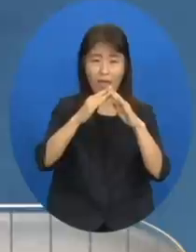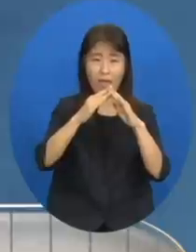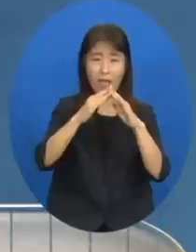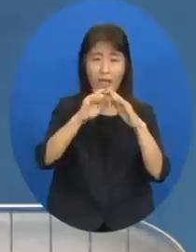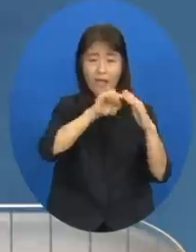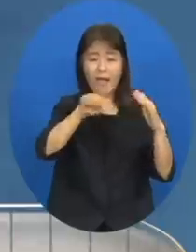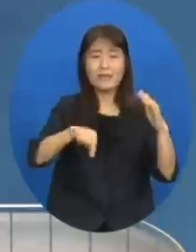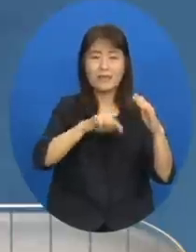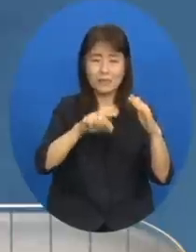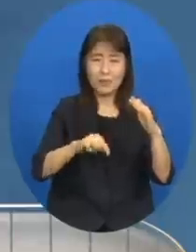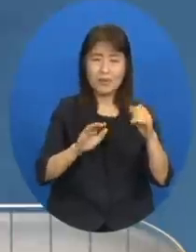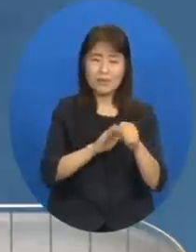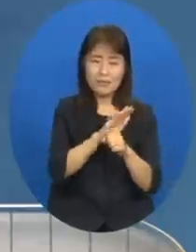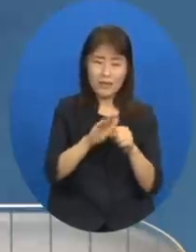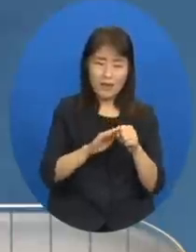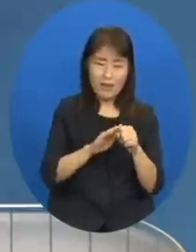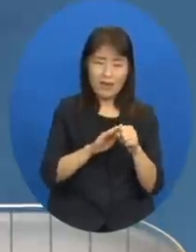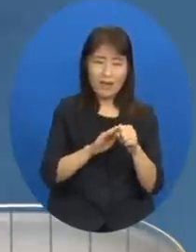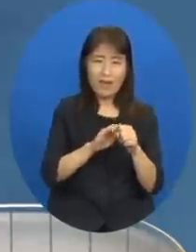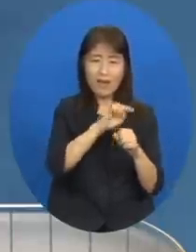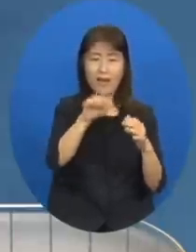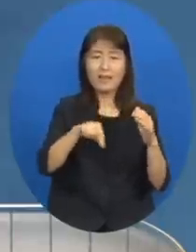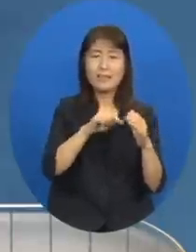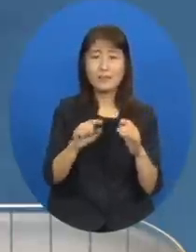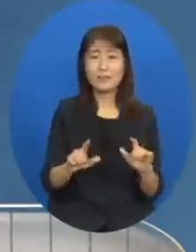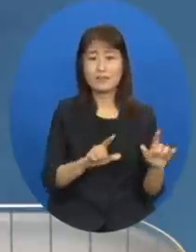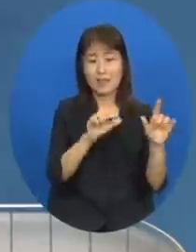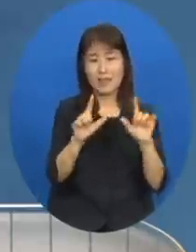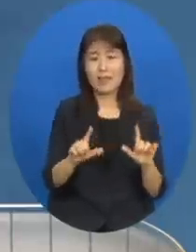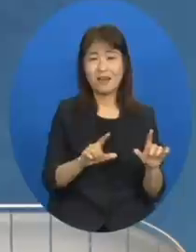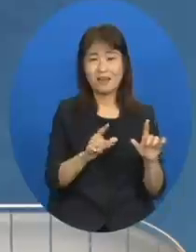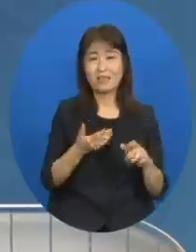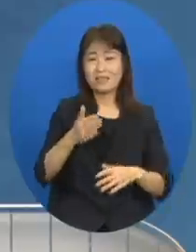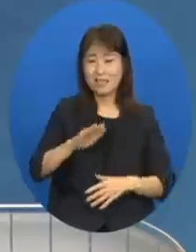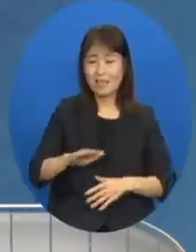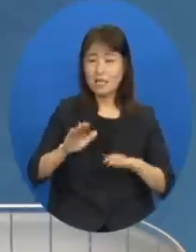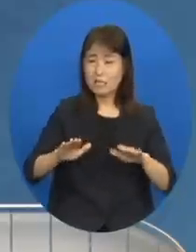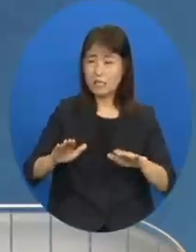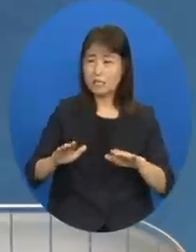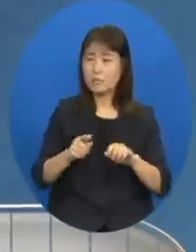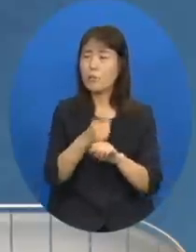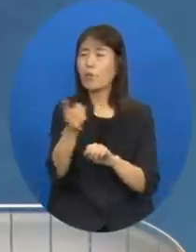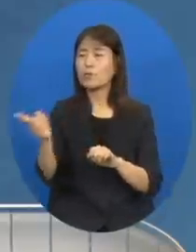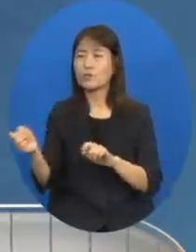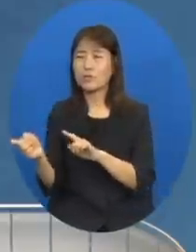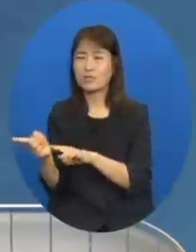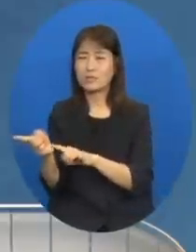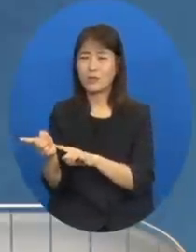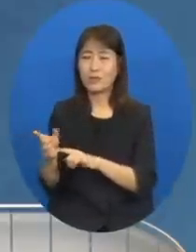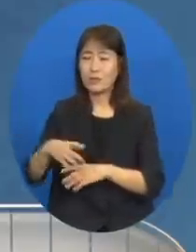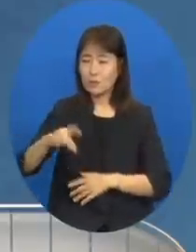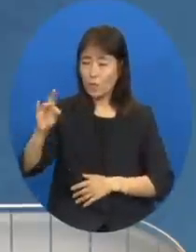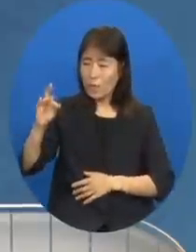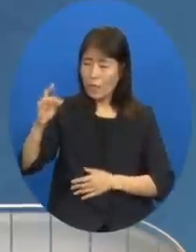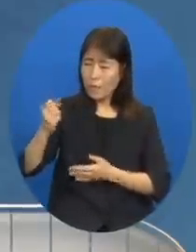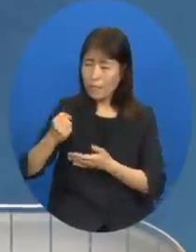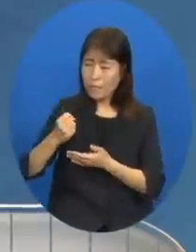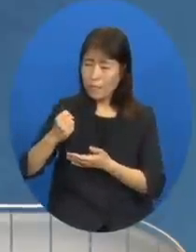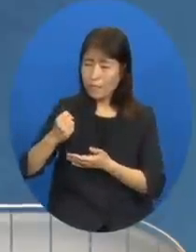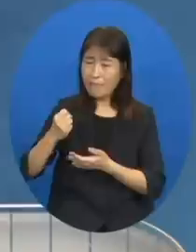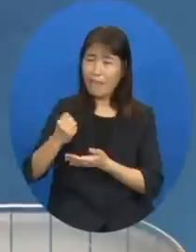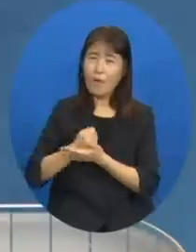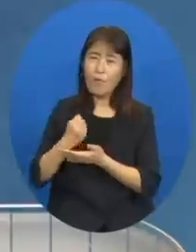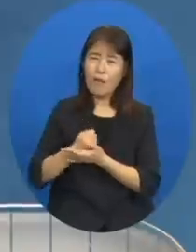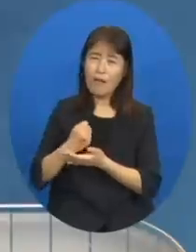지냈던 것 같아요 근데 이제는 그 그늘을 벗어났습니다 처음에는 좀 당황스럽기도 하고